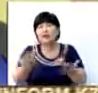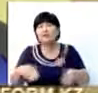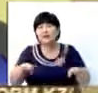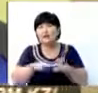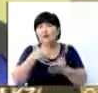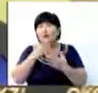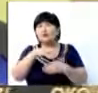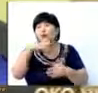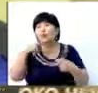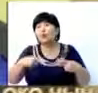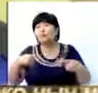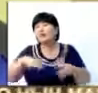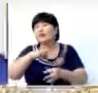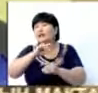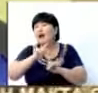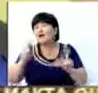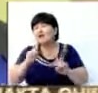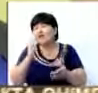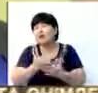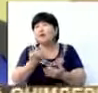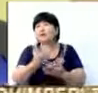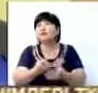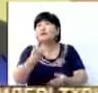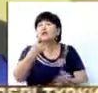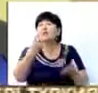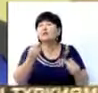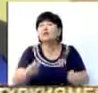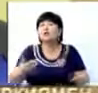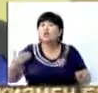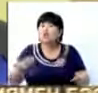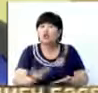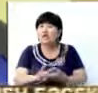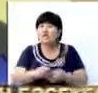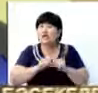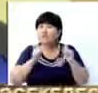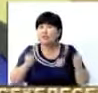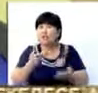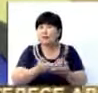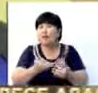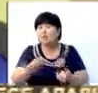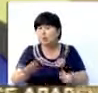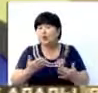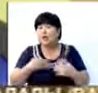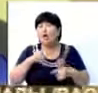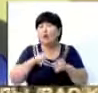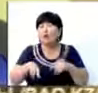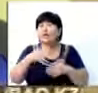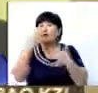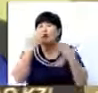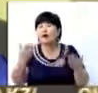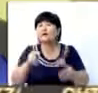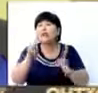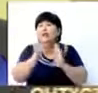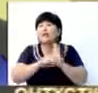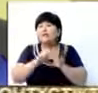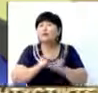Оның өзінің көптеген артықшылықтары бар. Бұл мәселе мысалға бір күнде жаңа шығарған нәрсе емес. Бұл жаңада біздің отандық халықаралық